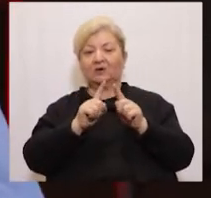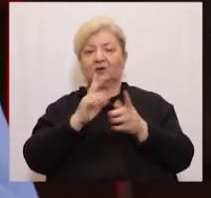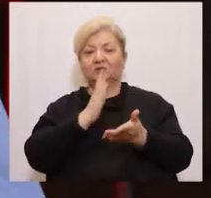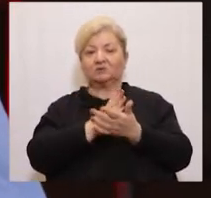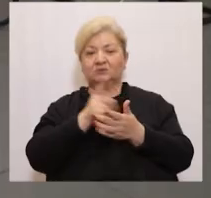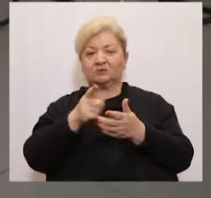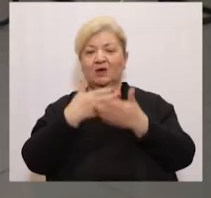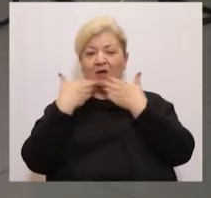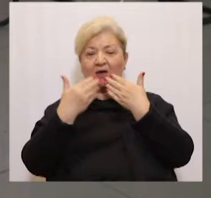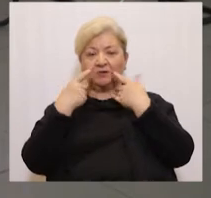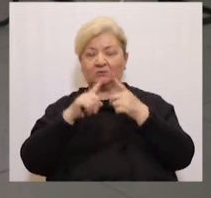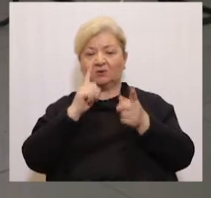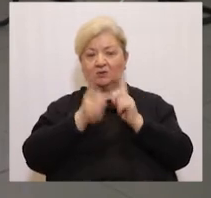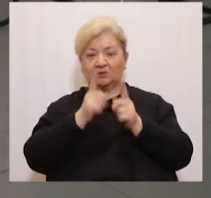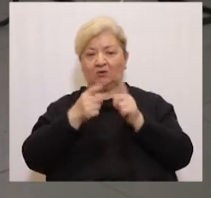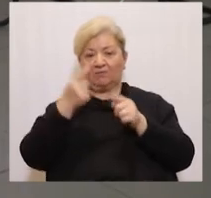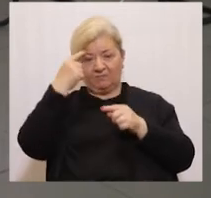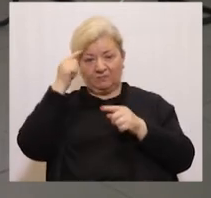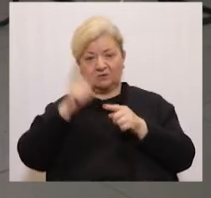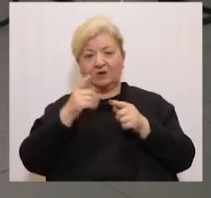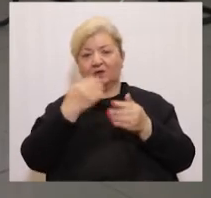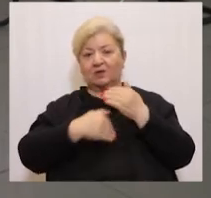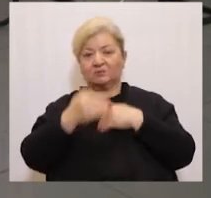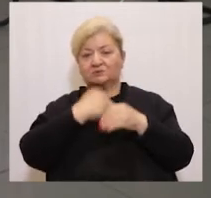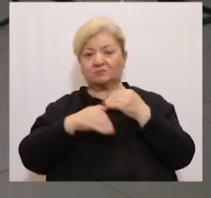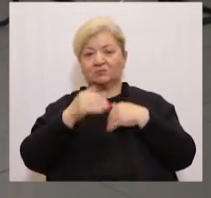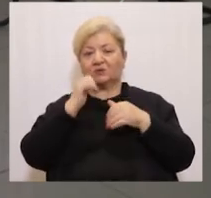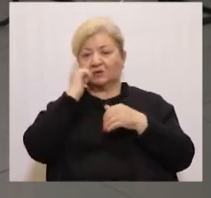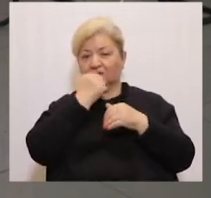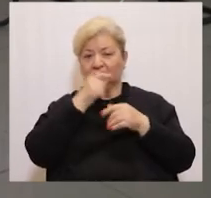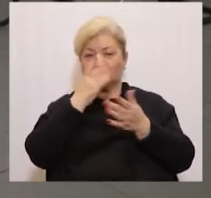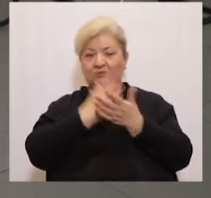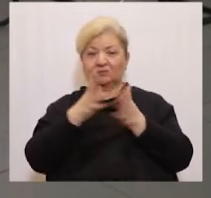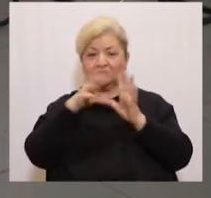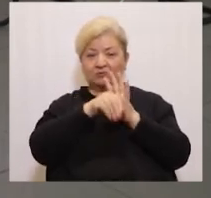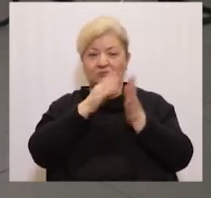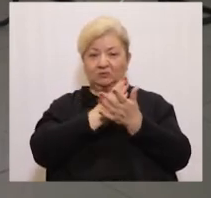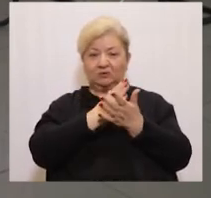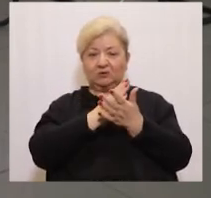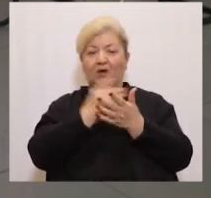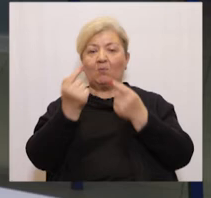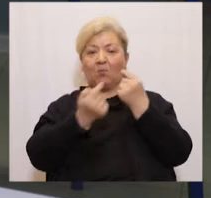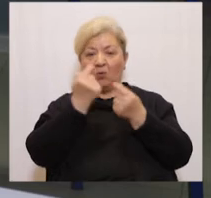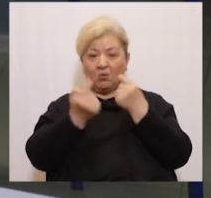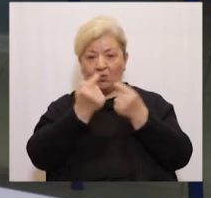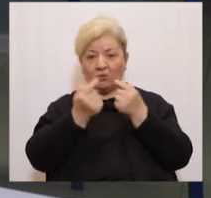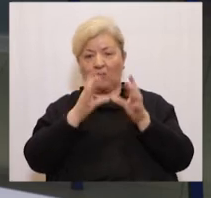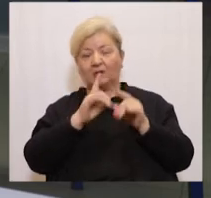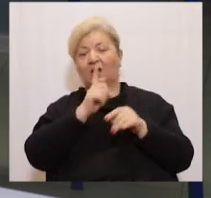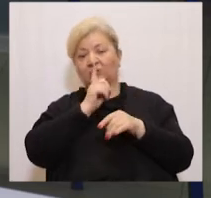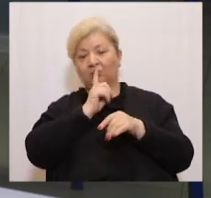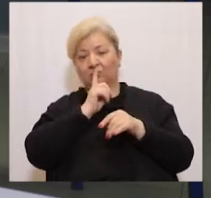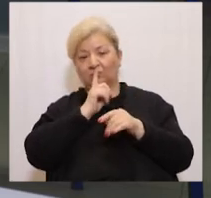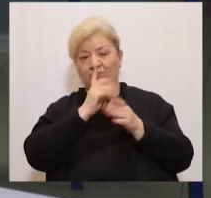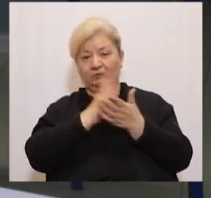ეს გამარტივება? რეალურად ჩვენ ვიცით, რომ ნებისმიერი ნივთიერების შემადგენელი ნაწილი არის მოლეკულა ან ატომები,